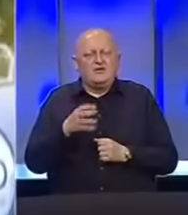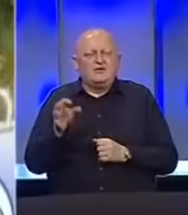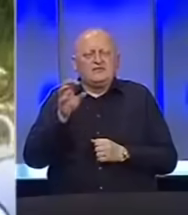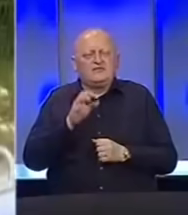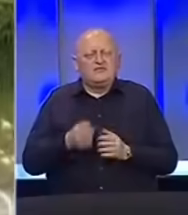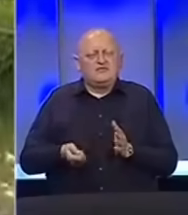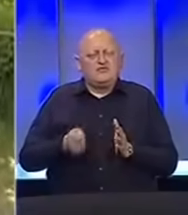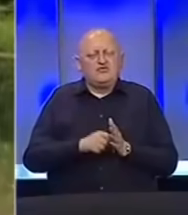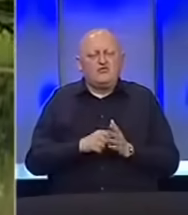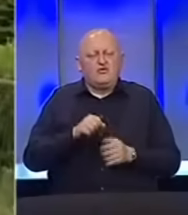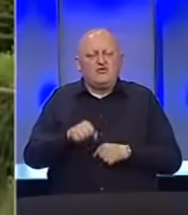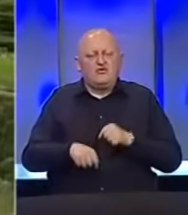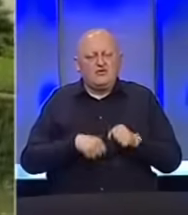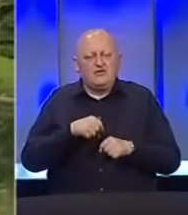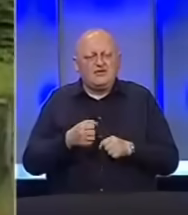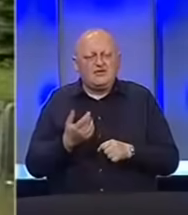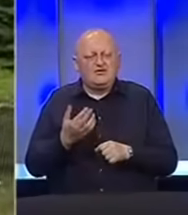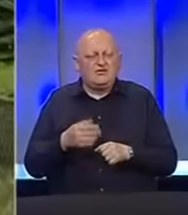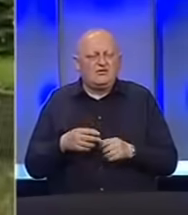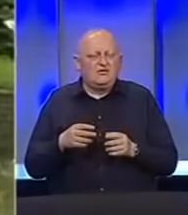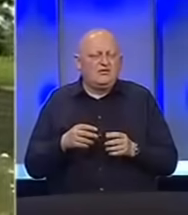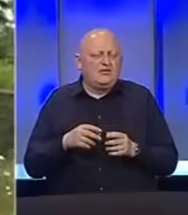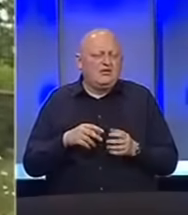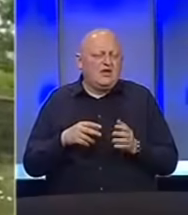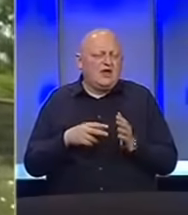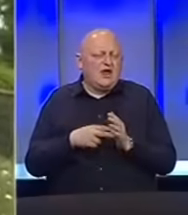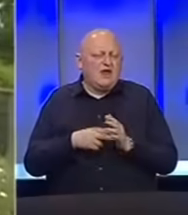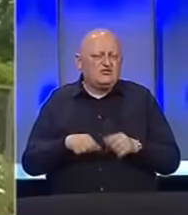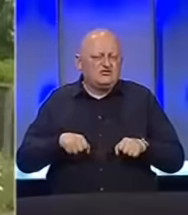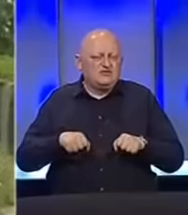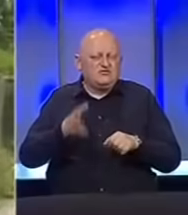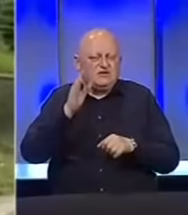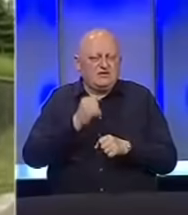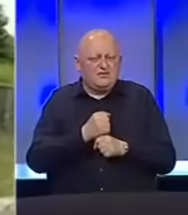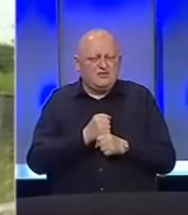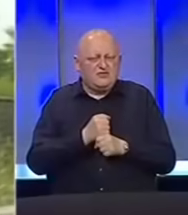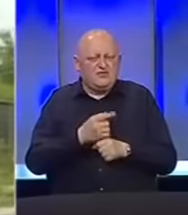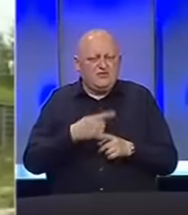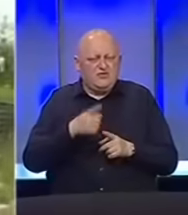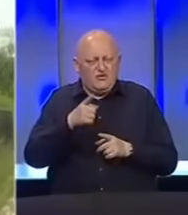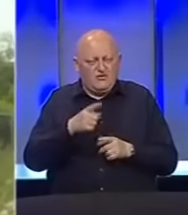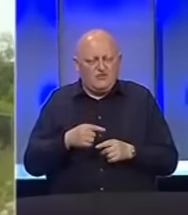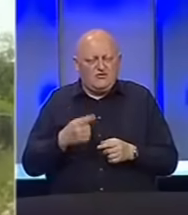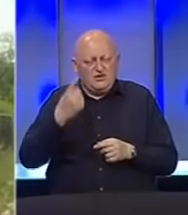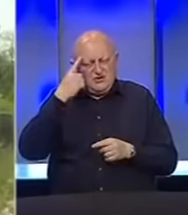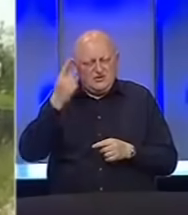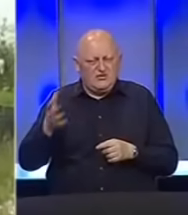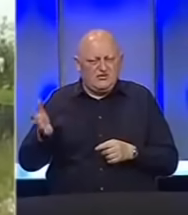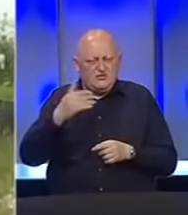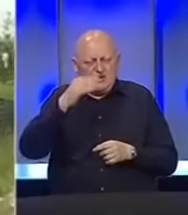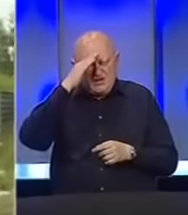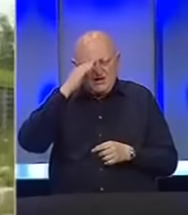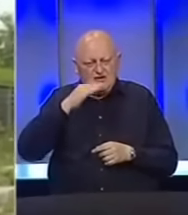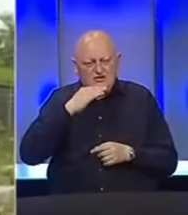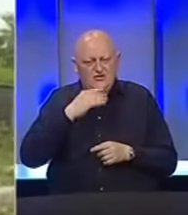za kupovinu bicikla ili električnog romobila za odlazak na posao. Upravo ovakvu ideju pokrenula je